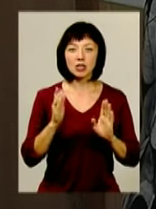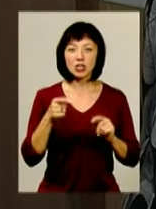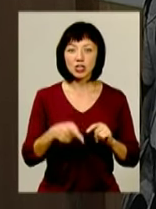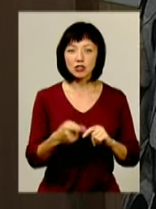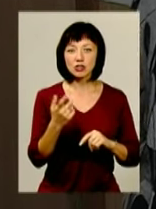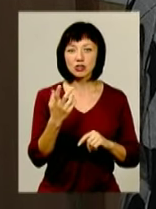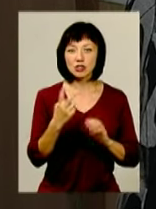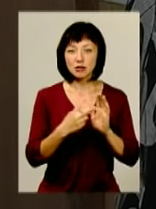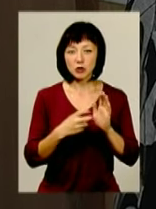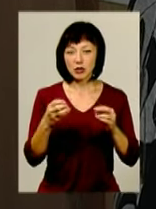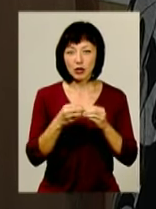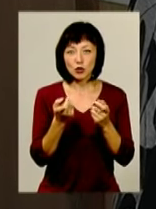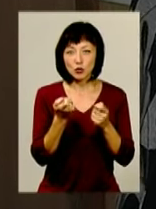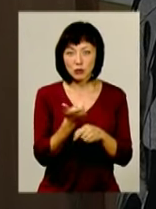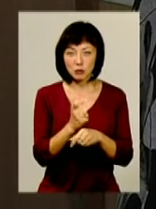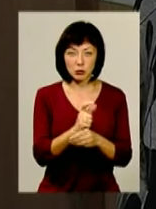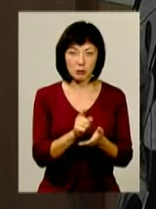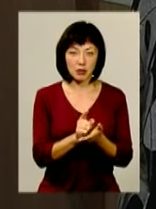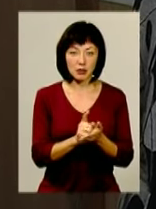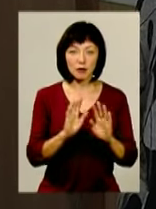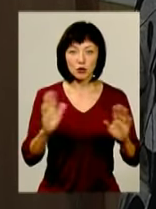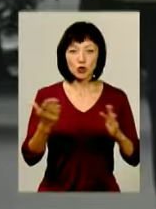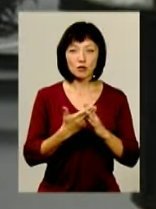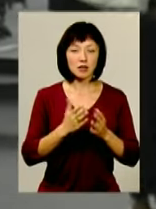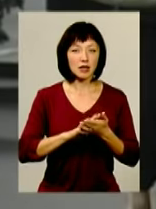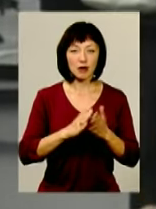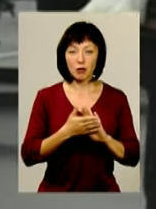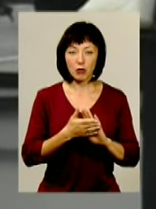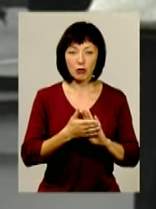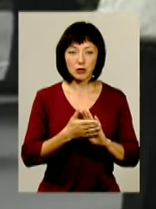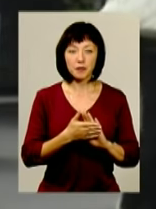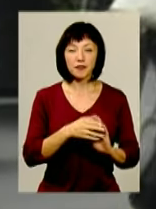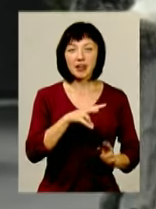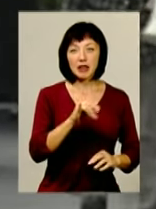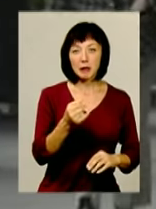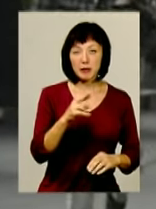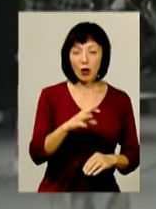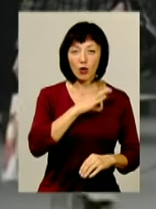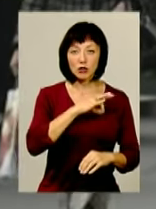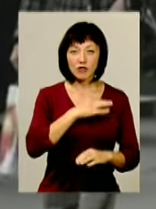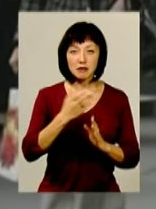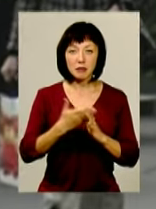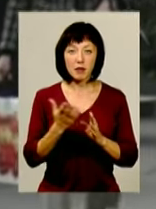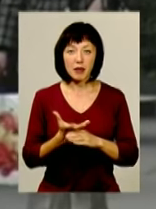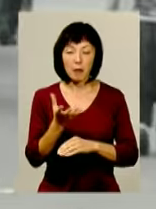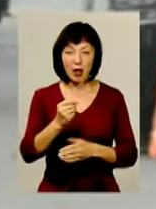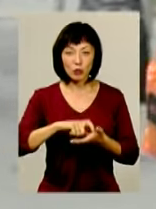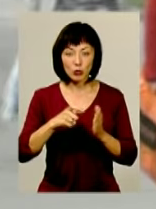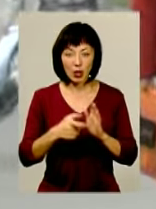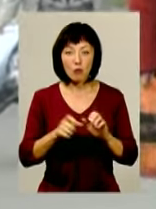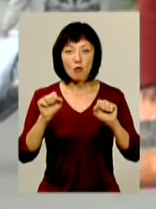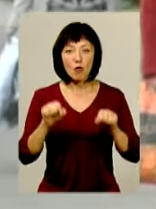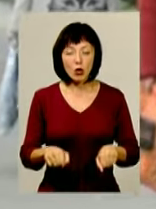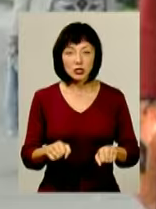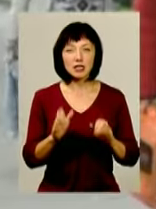мене чуть-чуть більша пенсія. І все, і мені субсидія не положена. Від липня користуватися пільгами на квартплату та комуналку